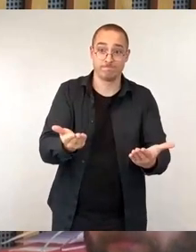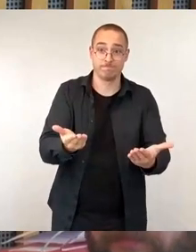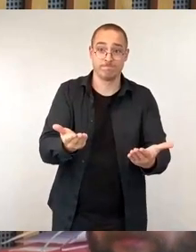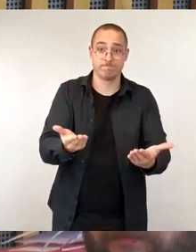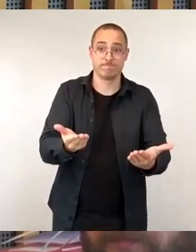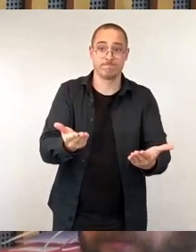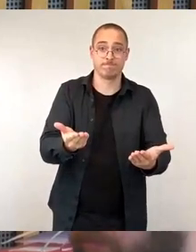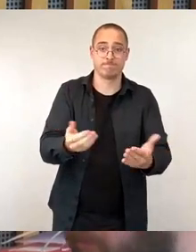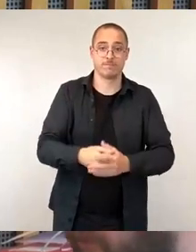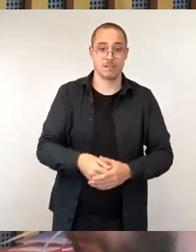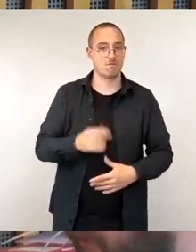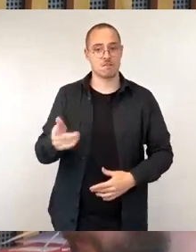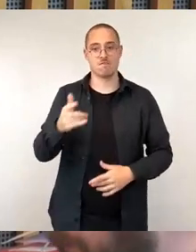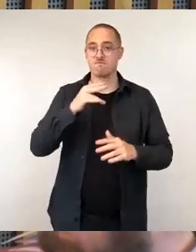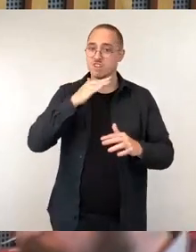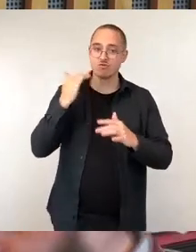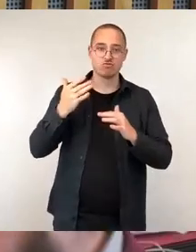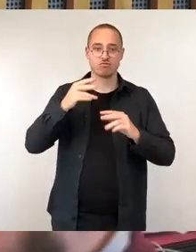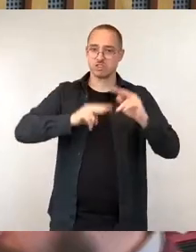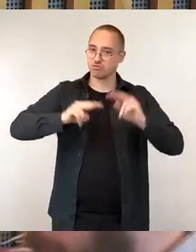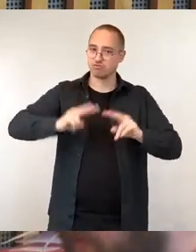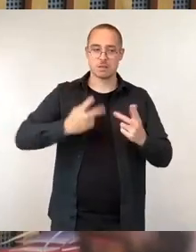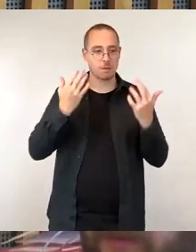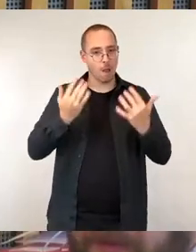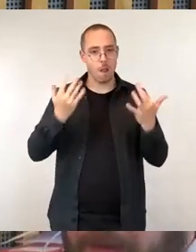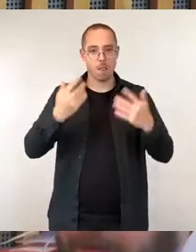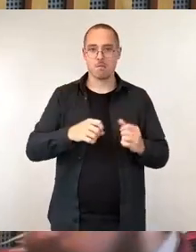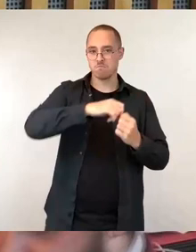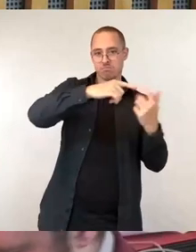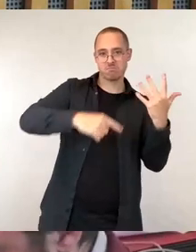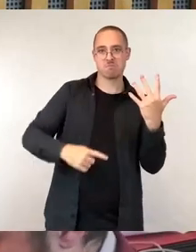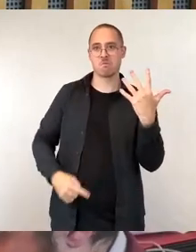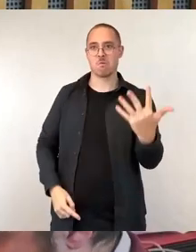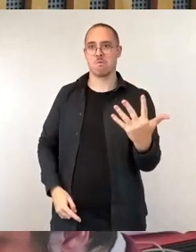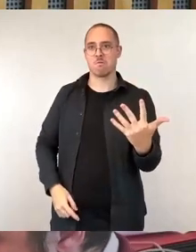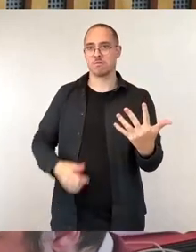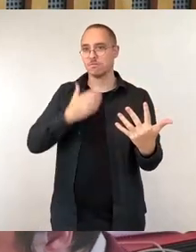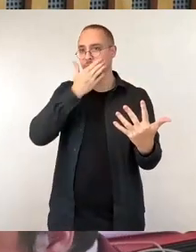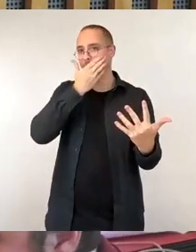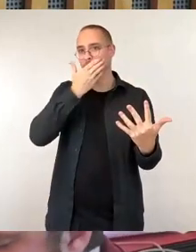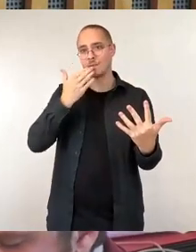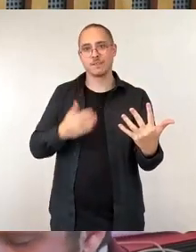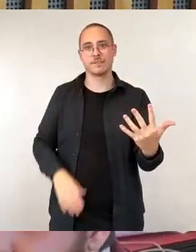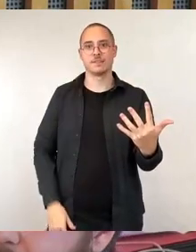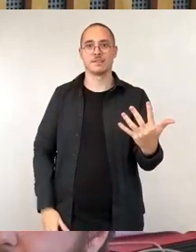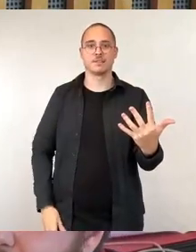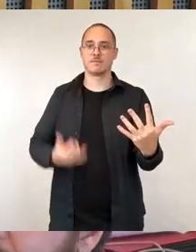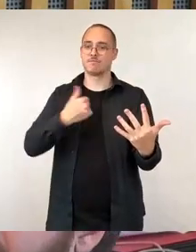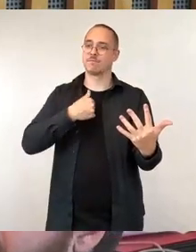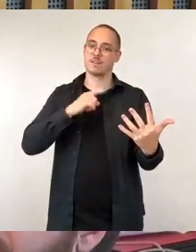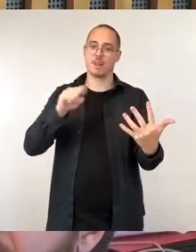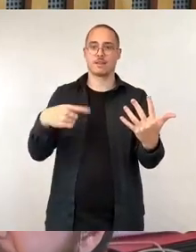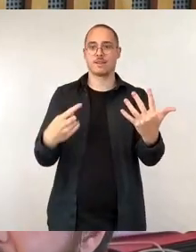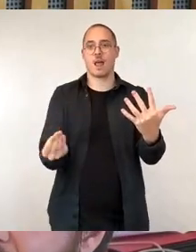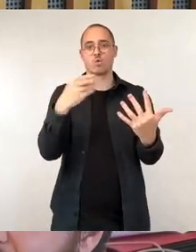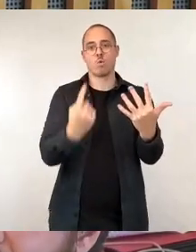Zahlen im Saal. Ich starte den letzten Versuch und beantrage Verweisung in den Ausschuss für